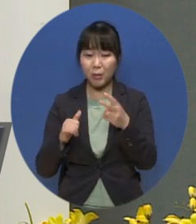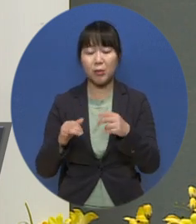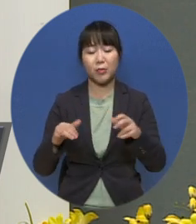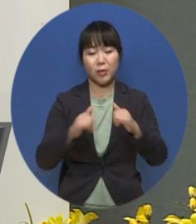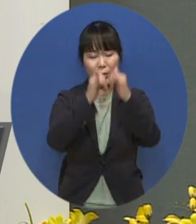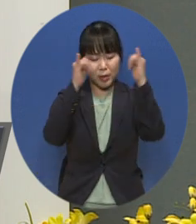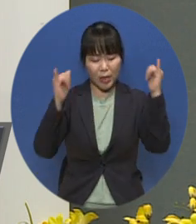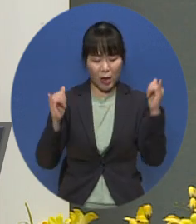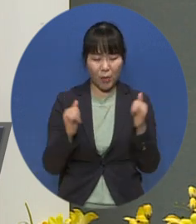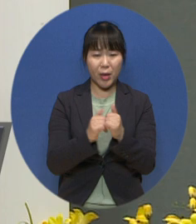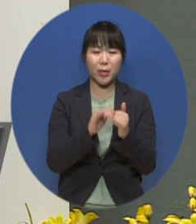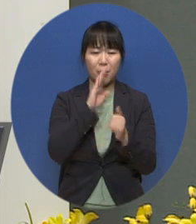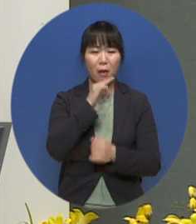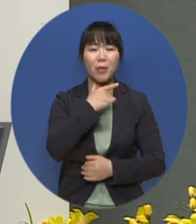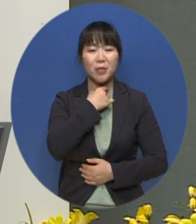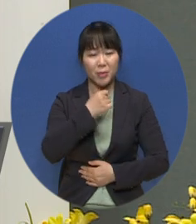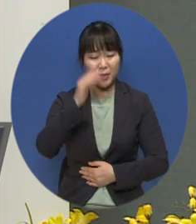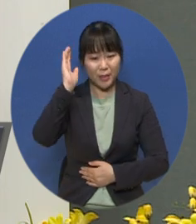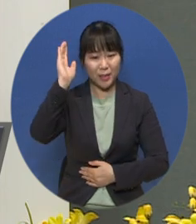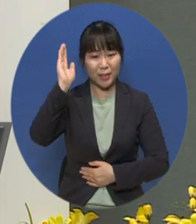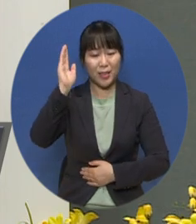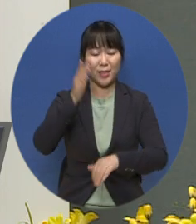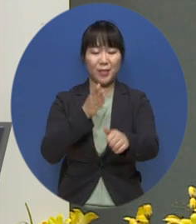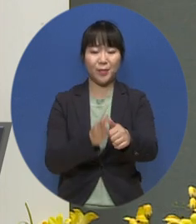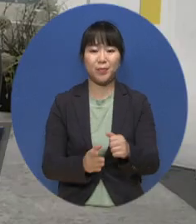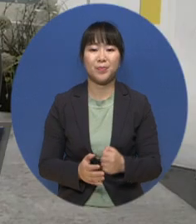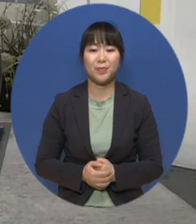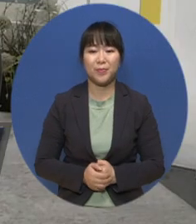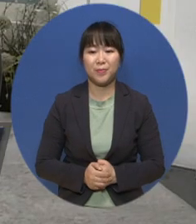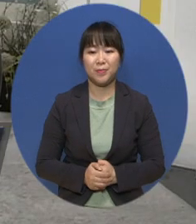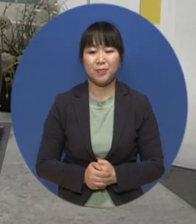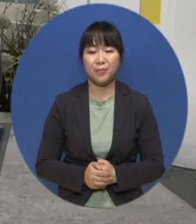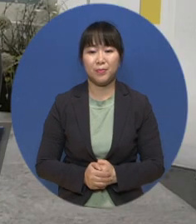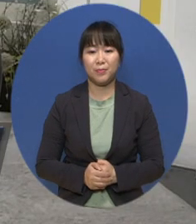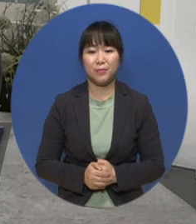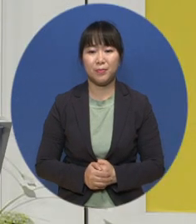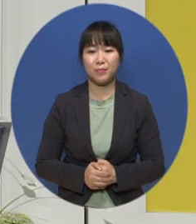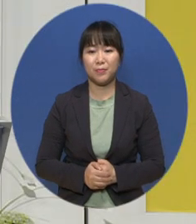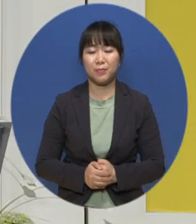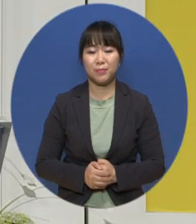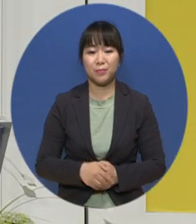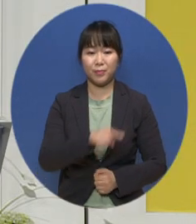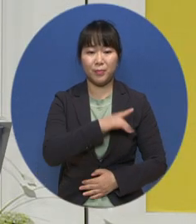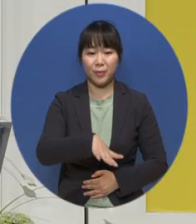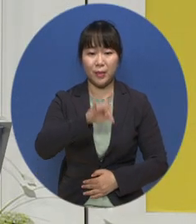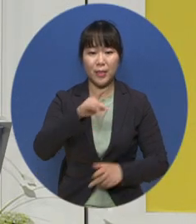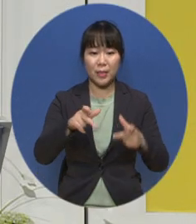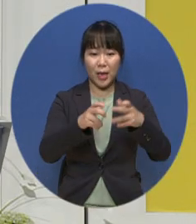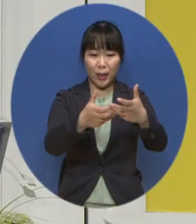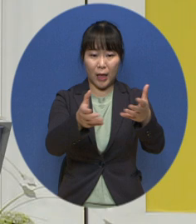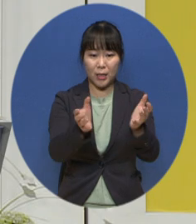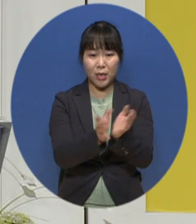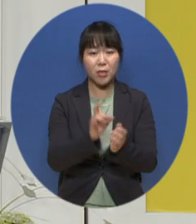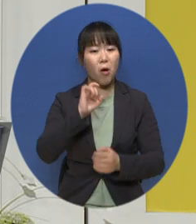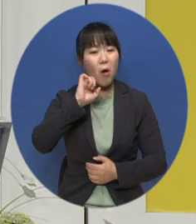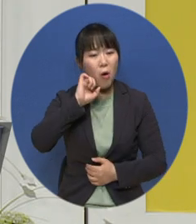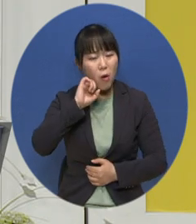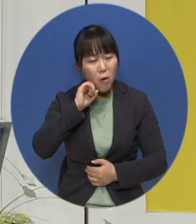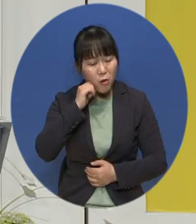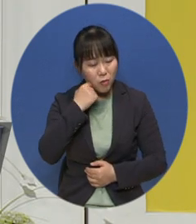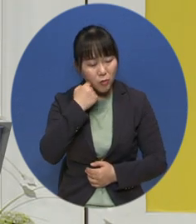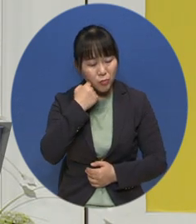폭 하고 싶은 얘기 한 말씀 해주십시오 우선적 장애인 단체에서 어려운 일을 해 줬습니다